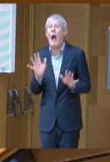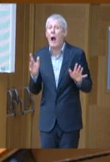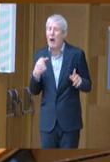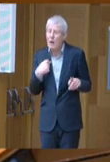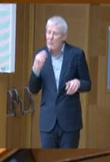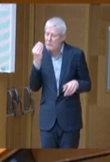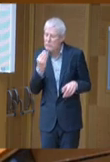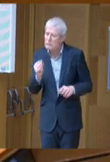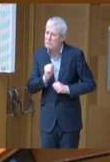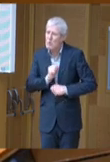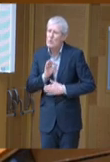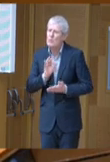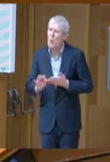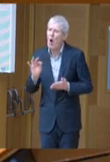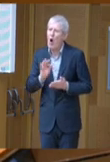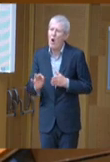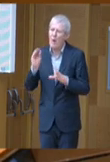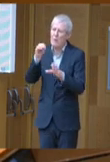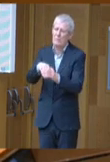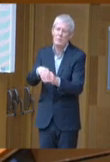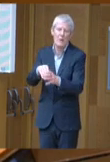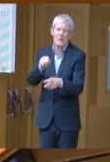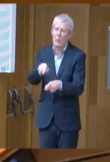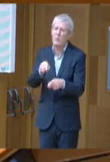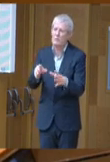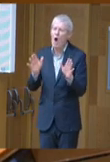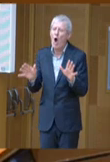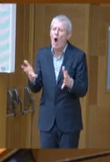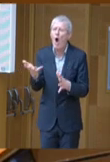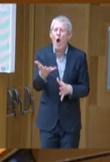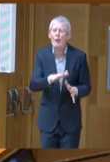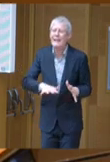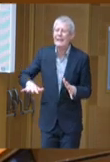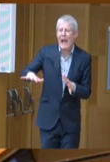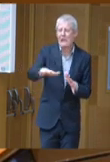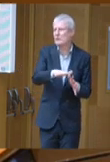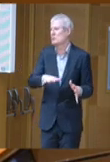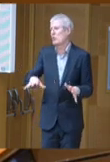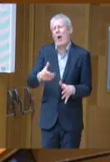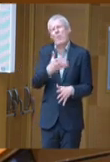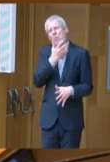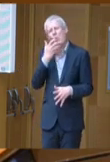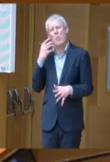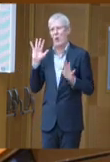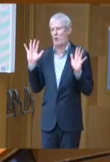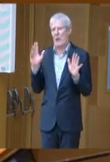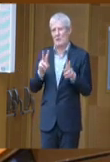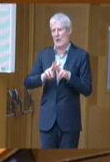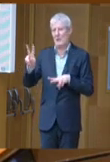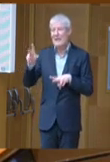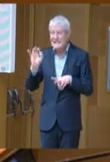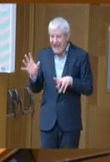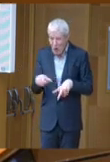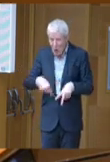sia il contesto più importante della nostra nazione. Se noi costruiamo una scuola